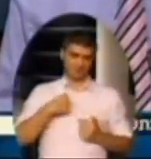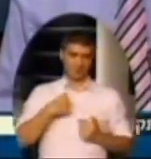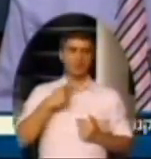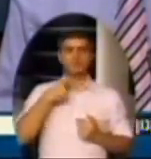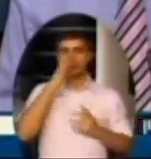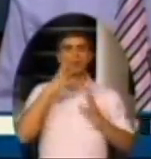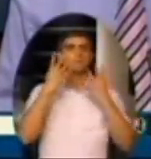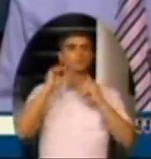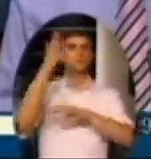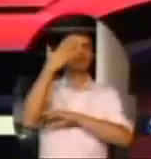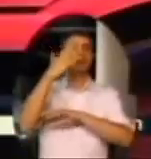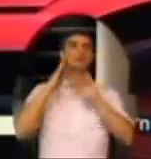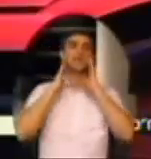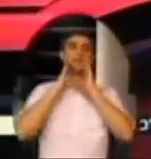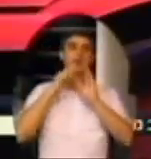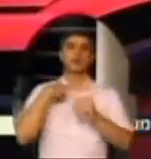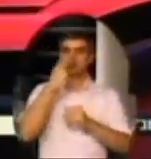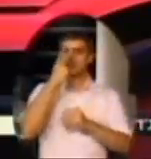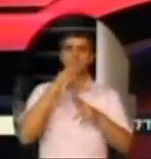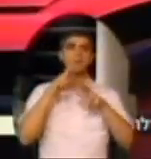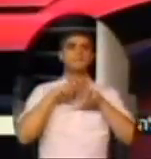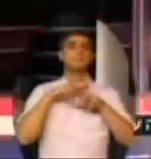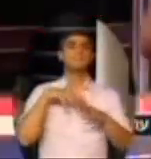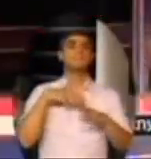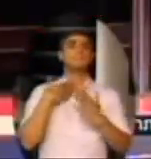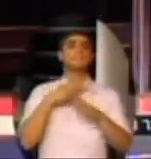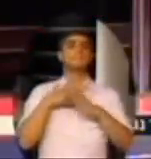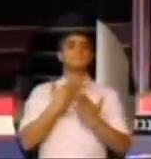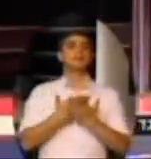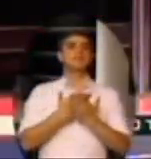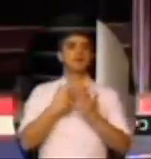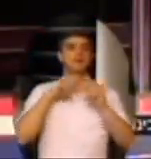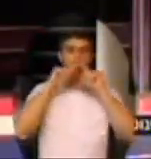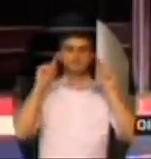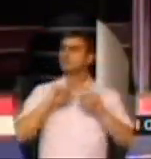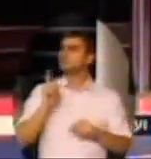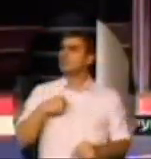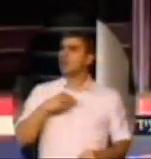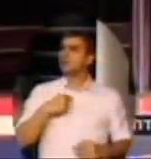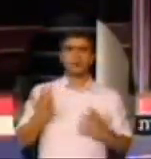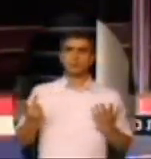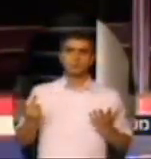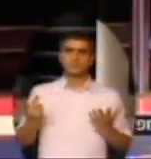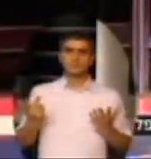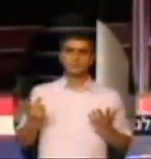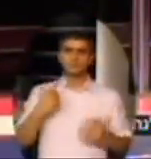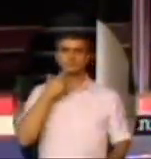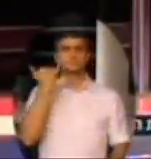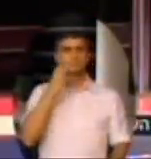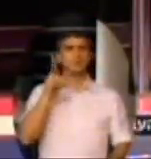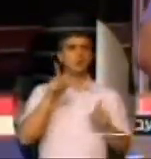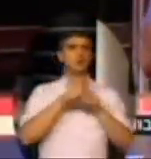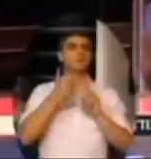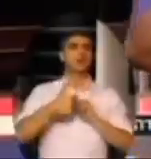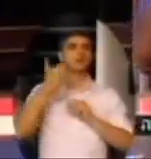רואים גם טובת המדינה אידיאולוגית רואים את המצע שלנו שומרים עליו את המסגרת שלו מי זה אנחנו רק בדרך כלל זה אותם